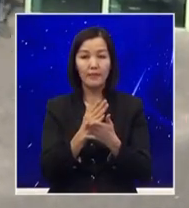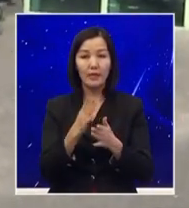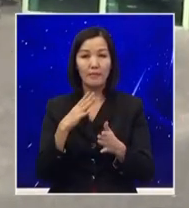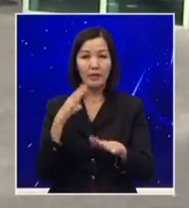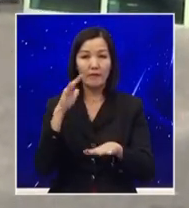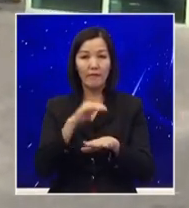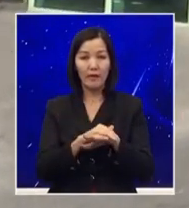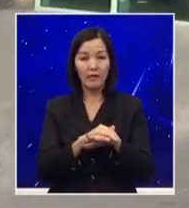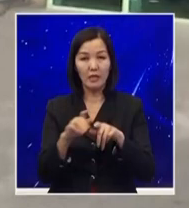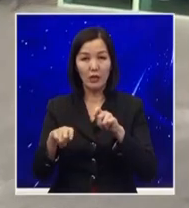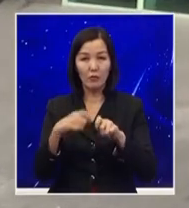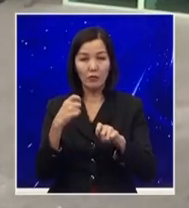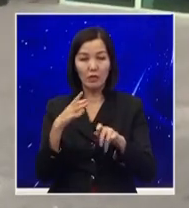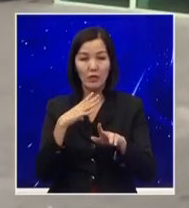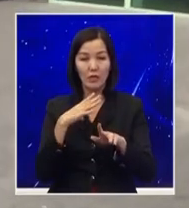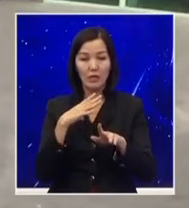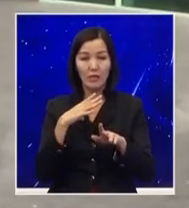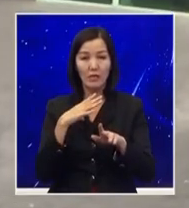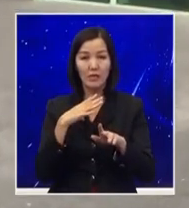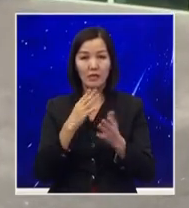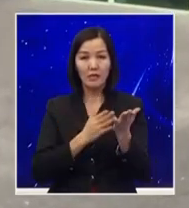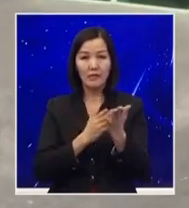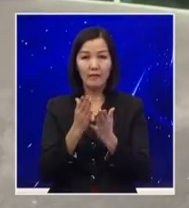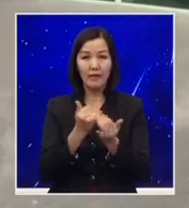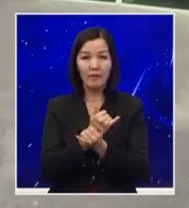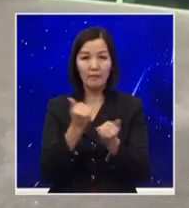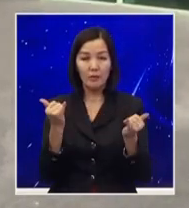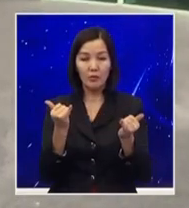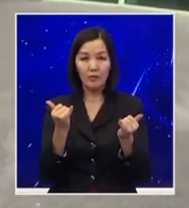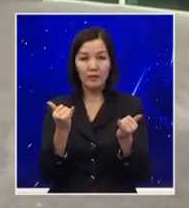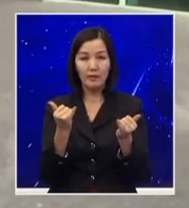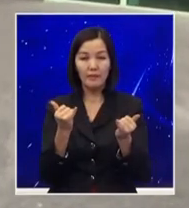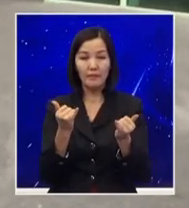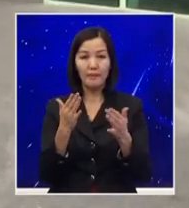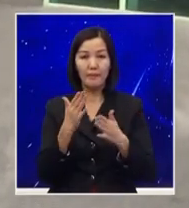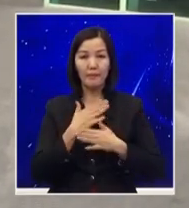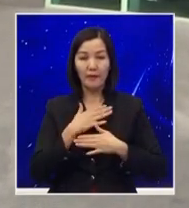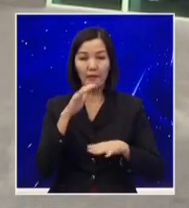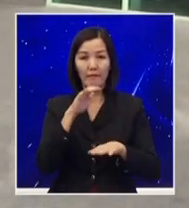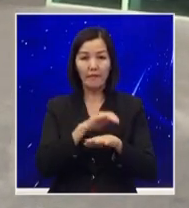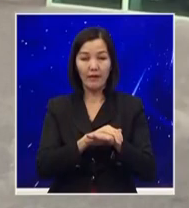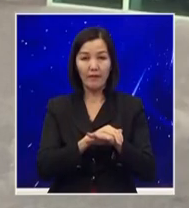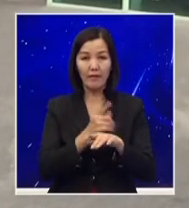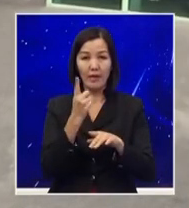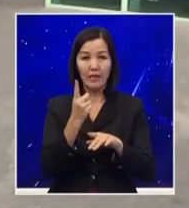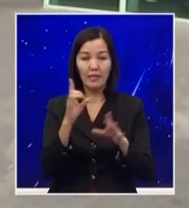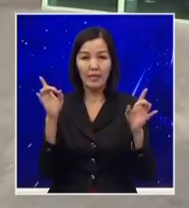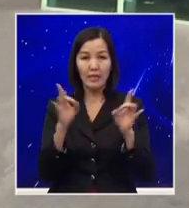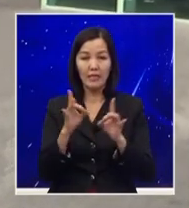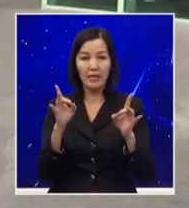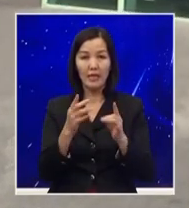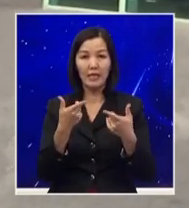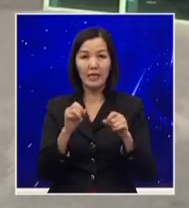выявлены нарушения в сфере обслуживания. Мы выявили один ресторан, где